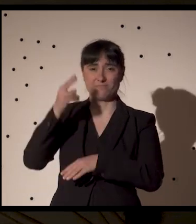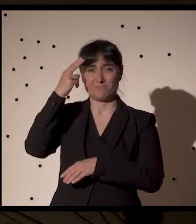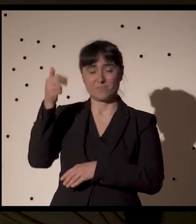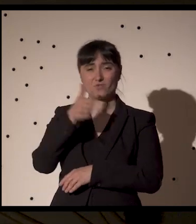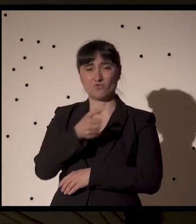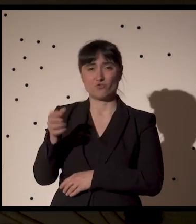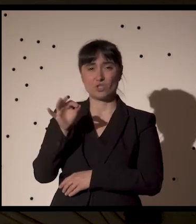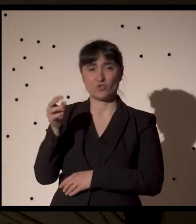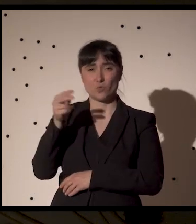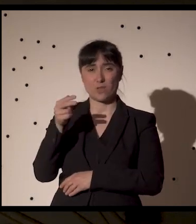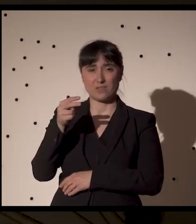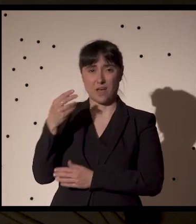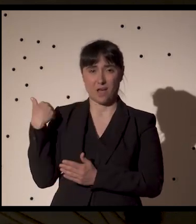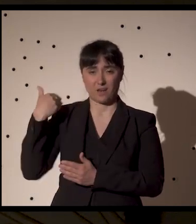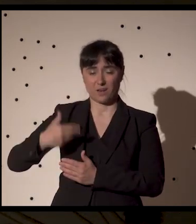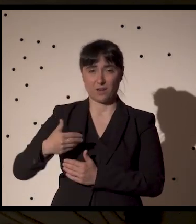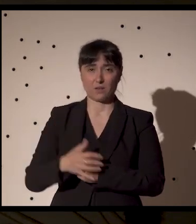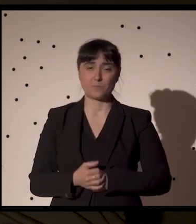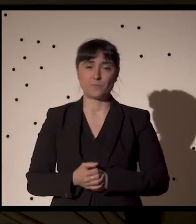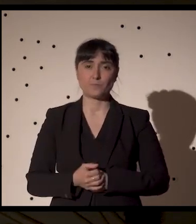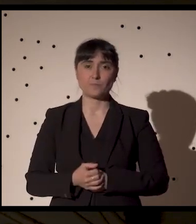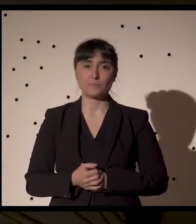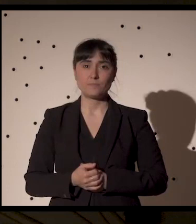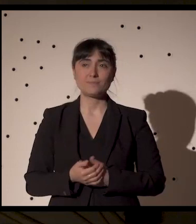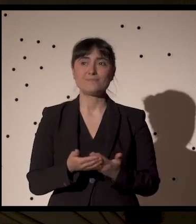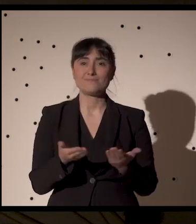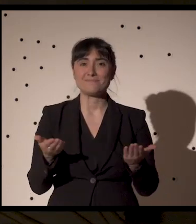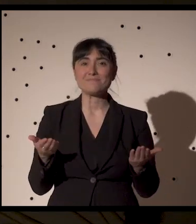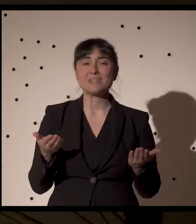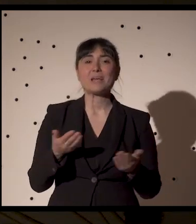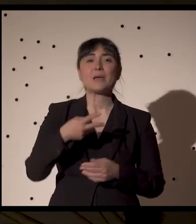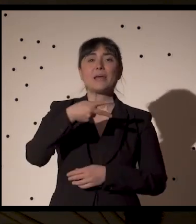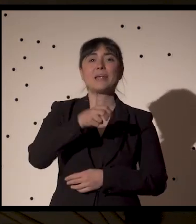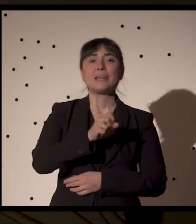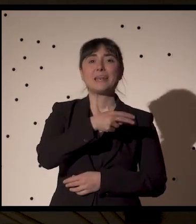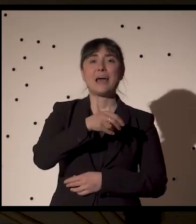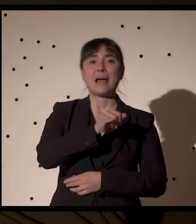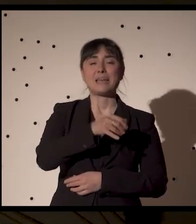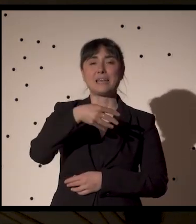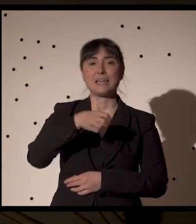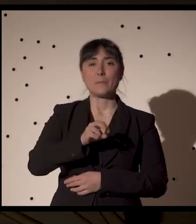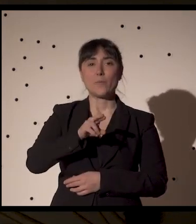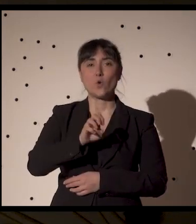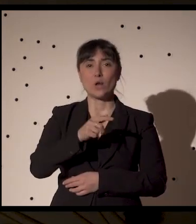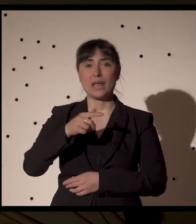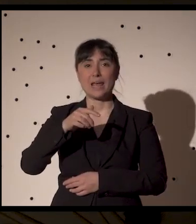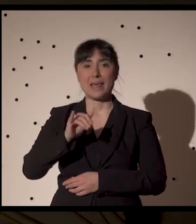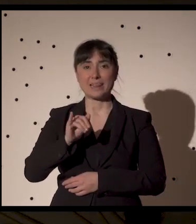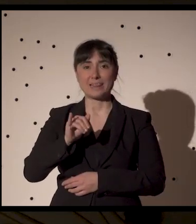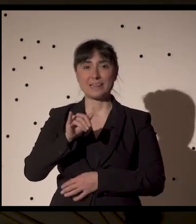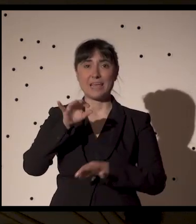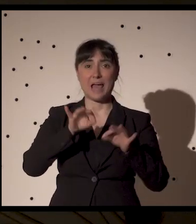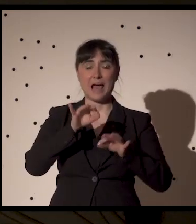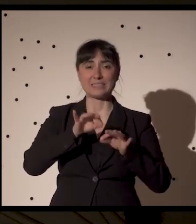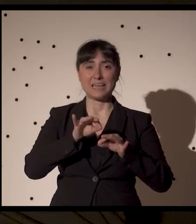l'esordio teatrale di Nanni Moretti con diari d'amore per questo